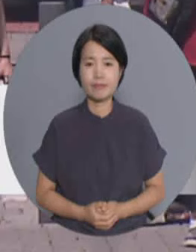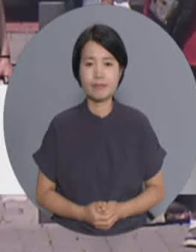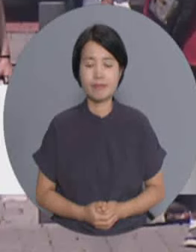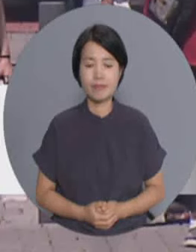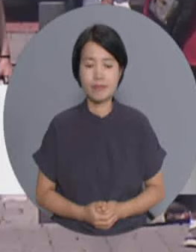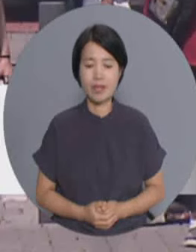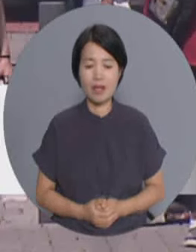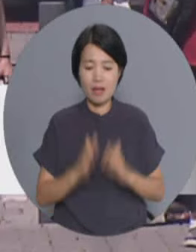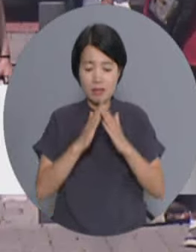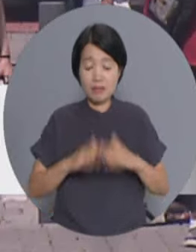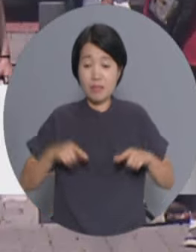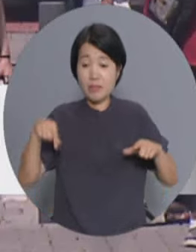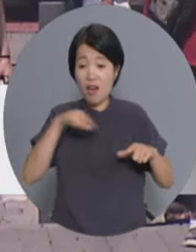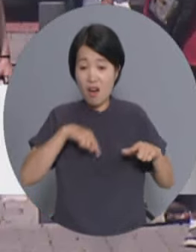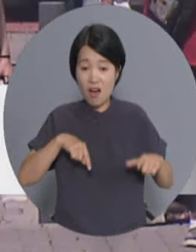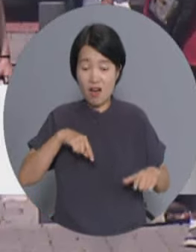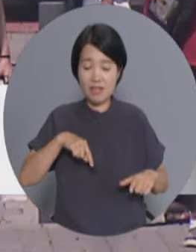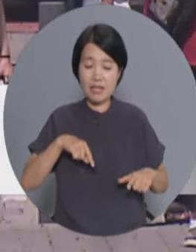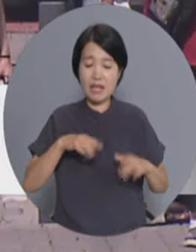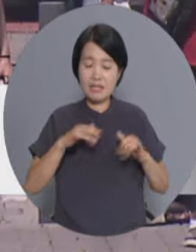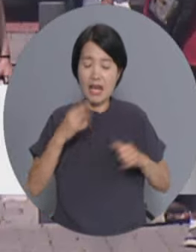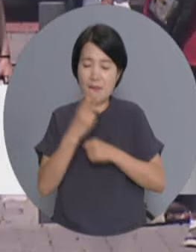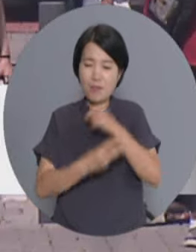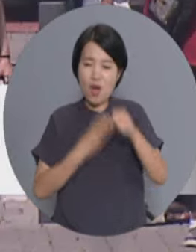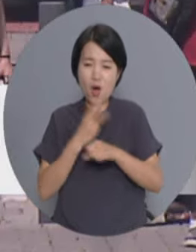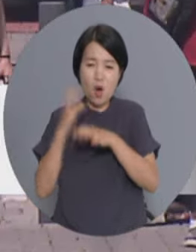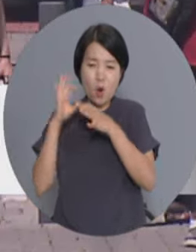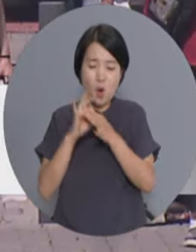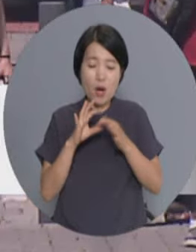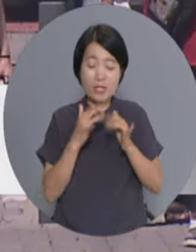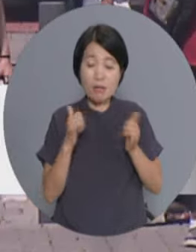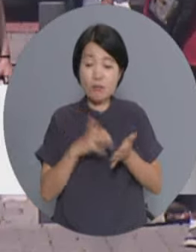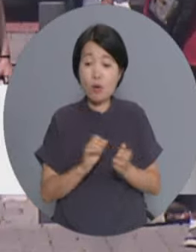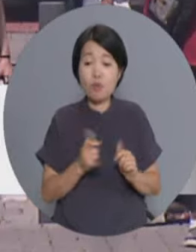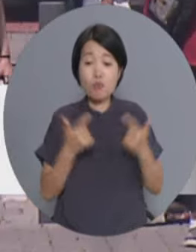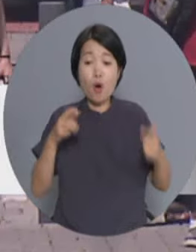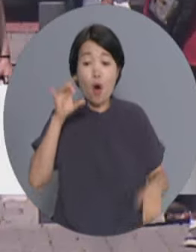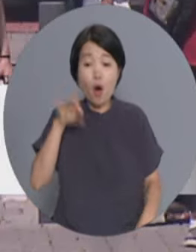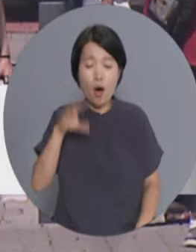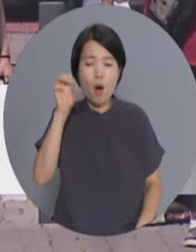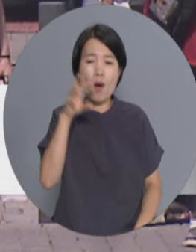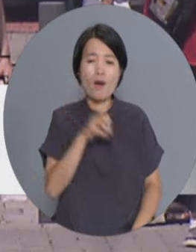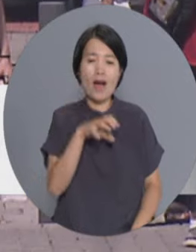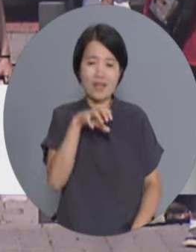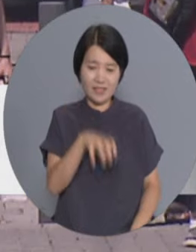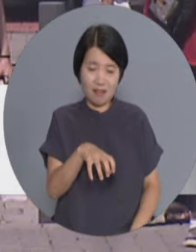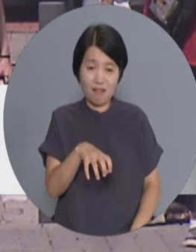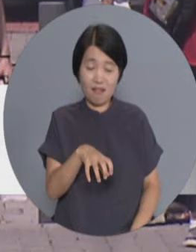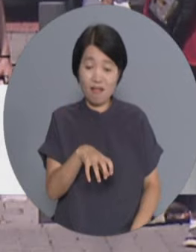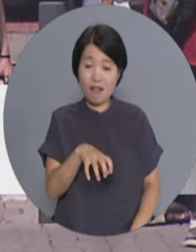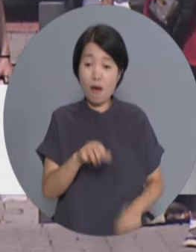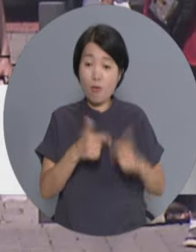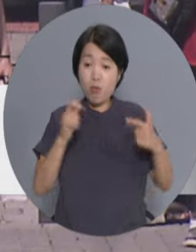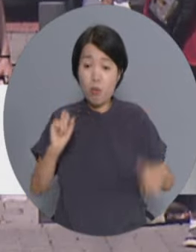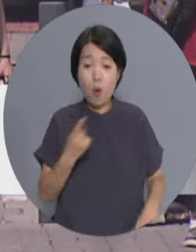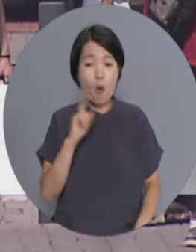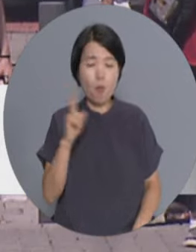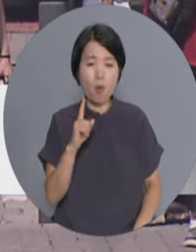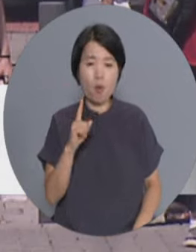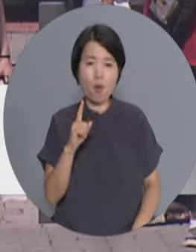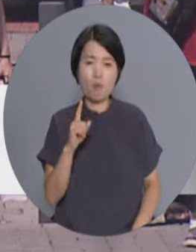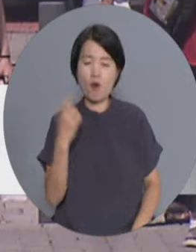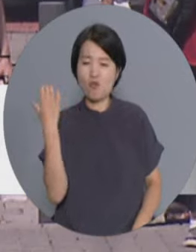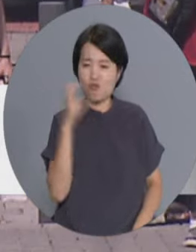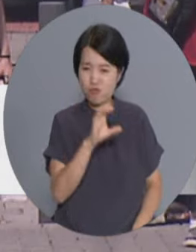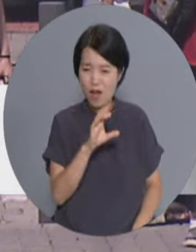광양시의 인구가 도내에서는 유일하게 3년 연속 증가 추세를 보이고 있습니다. 대규모 투자 유치를 통한 일자리 증가와